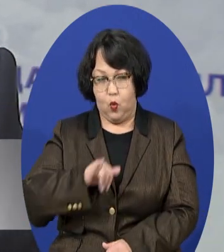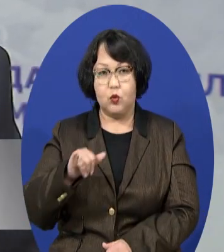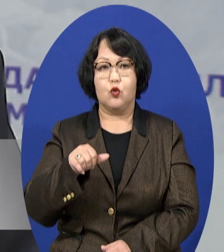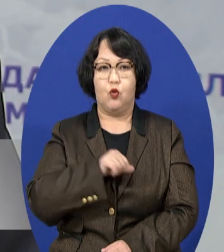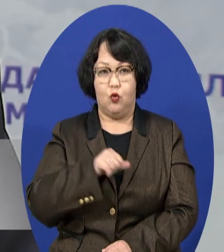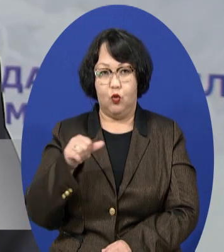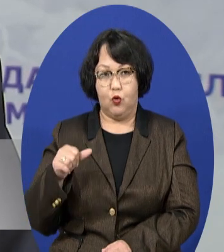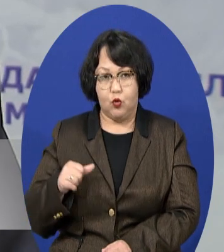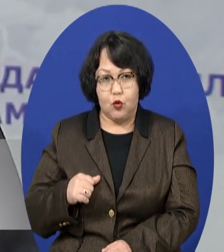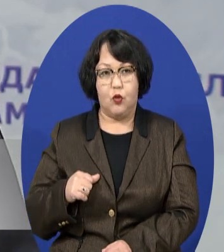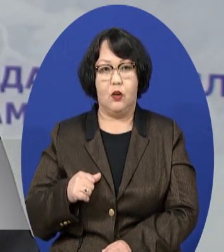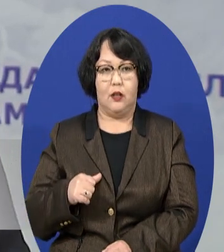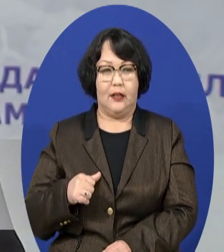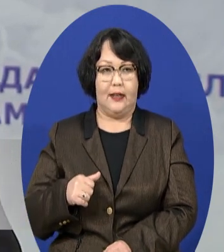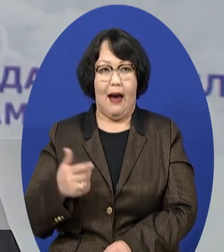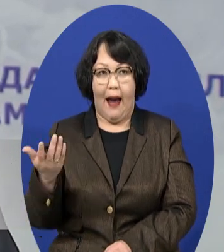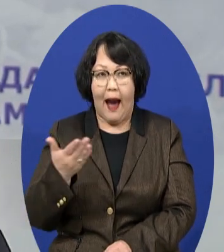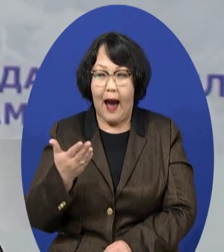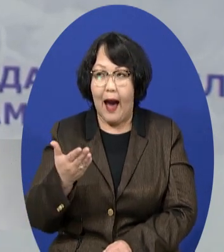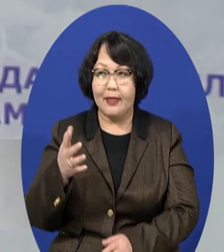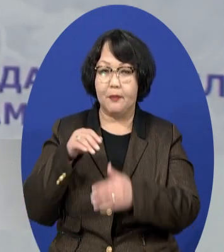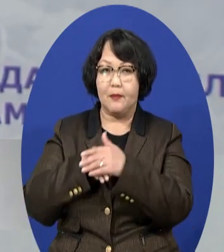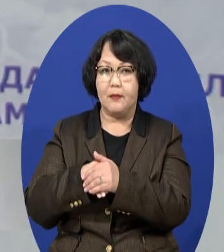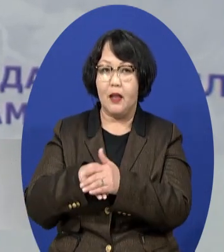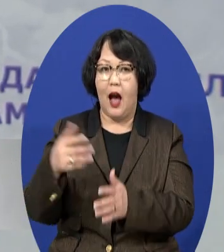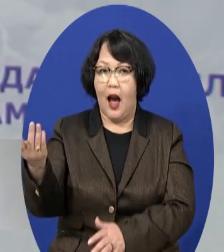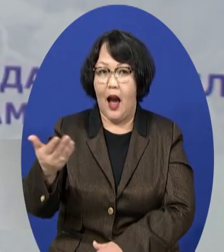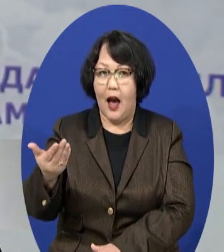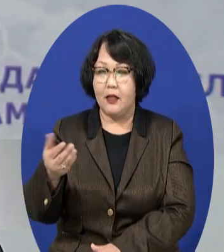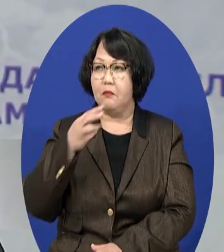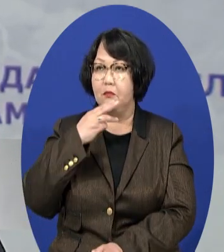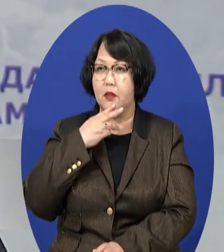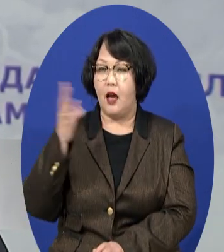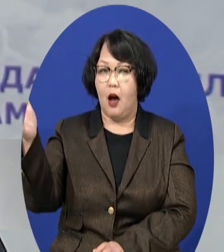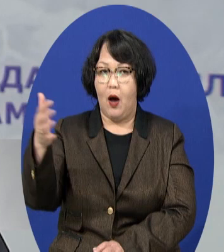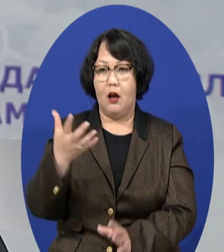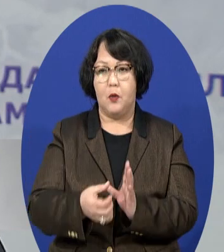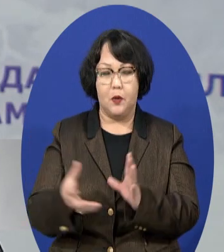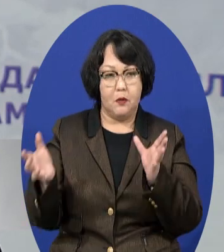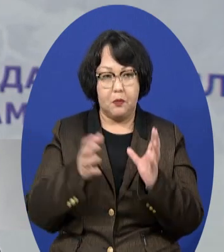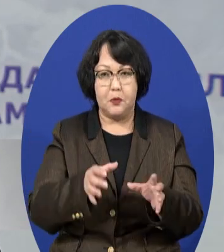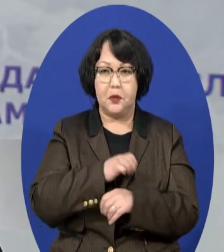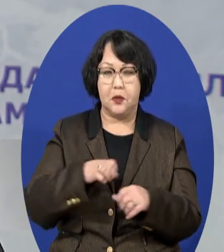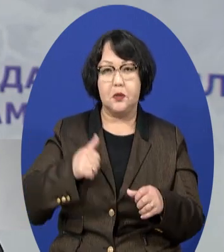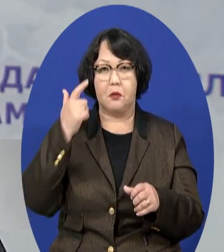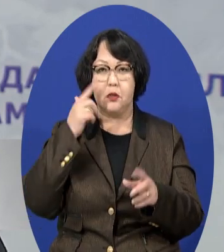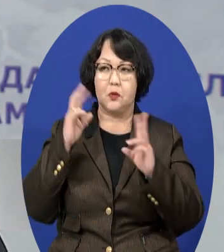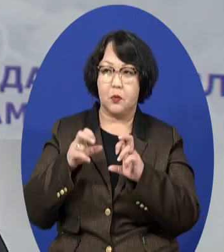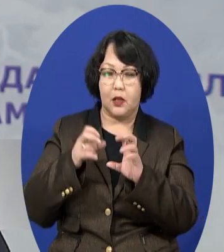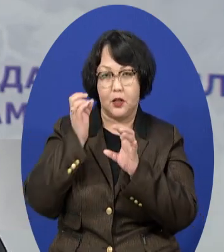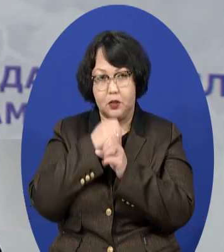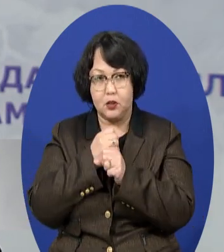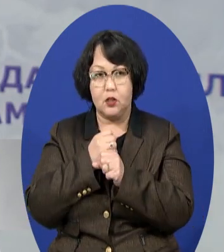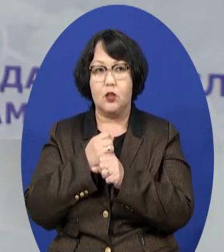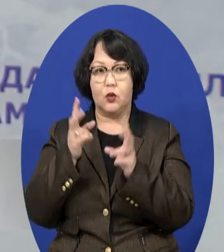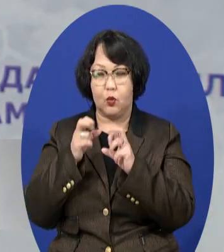өөрөө түүнийг одоо хаана байгаагаа мэдээлэлтэй, ард иргэдэд нэгдсэн мэдээлэлтэй, түүнийг нь судлан шинжилдэг, судалгааны